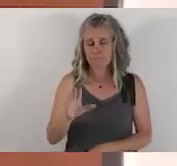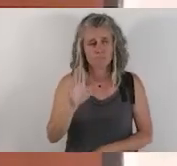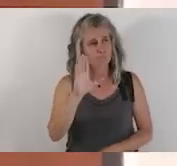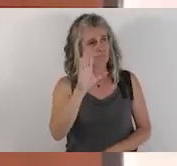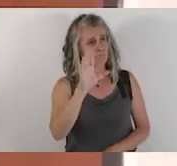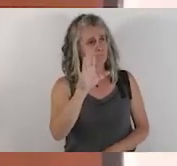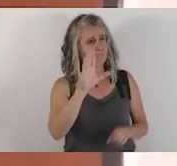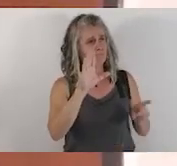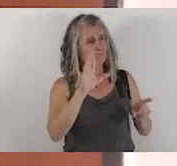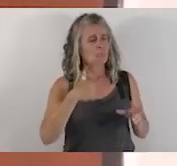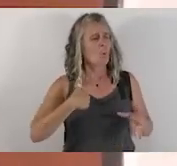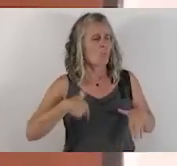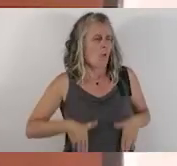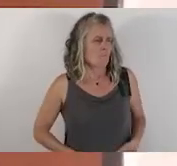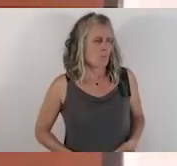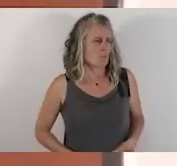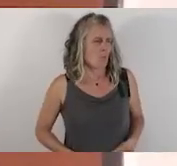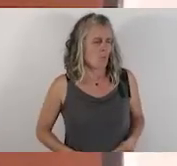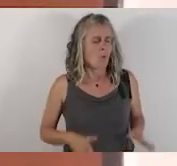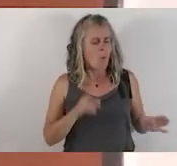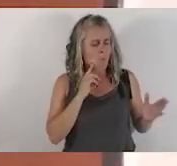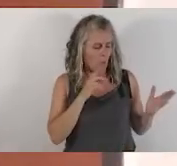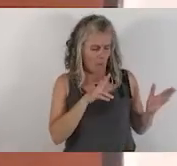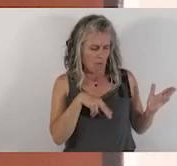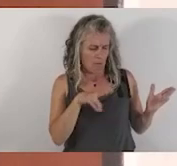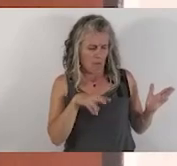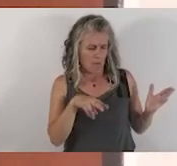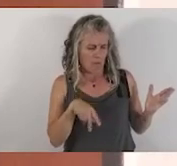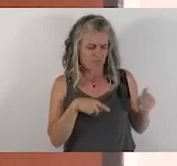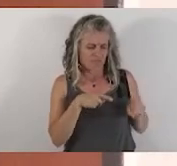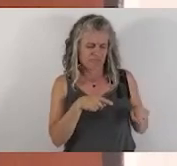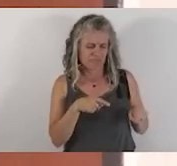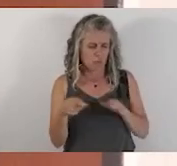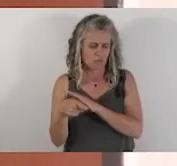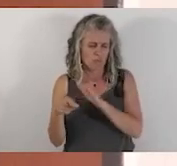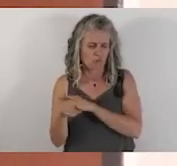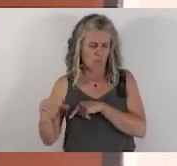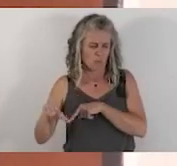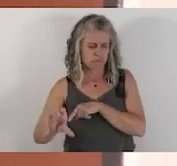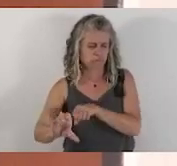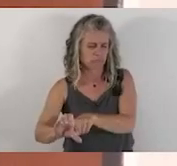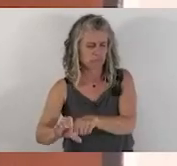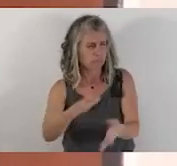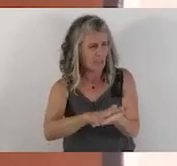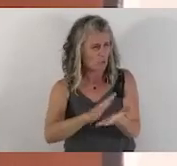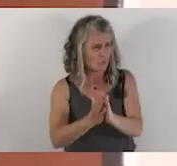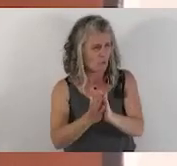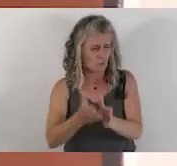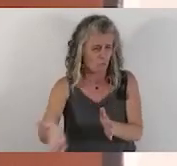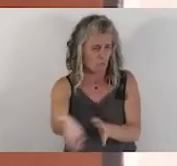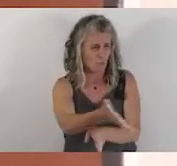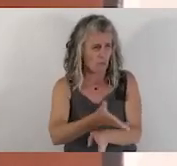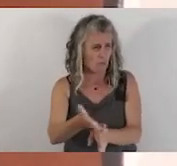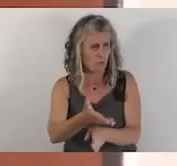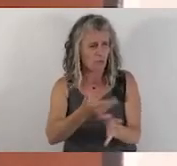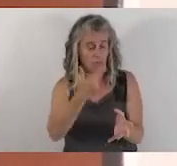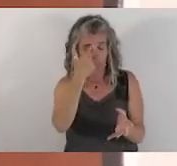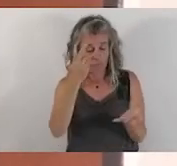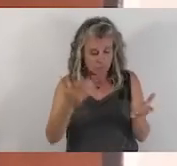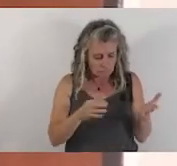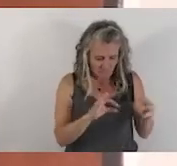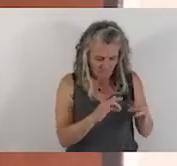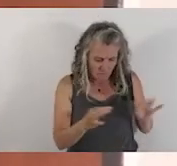Je vais m'abstenir parce que, je veux dire, ça concerne l'attribution de subventions aux associations. On y mêle dans la plus